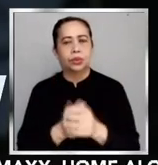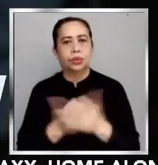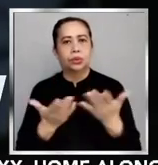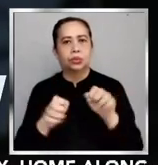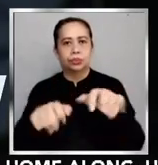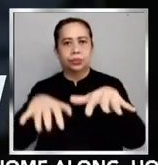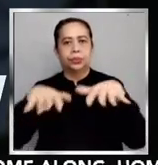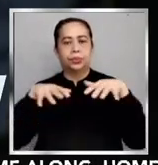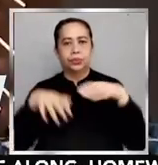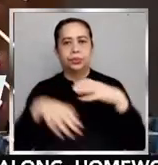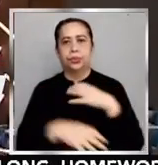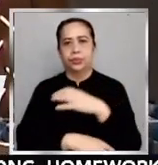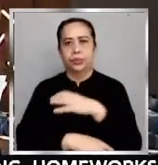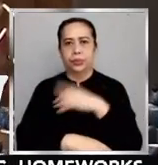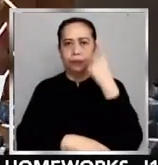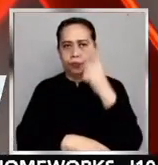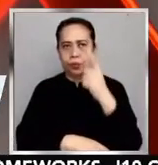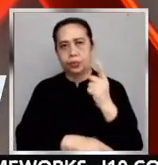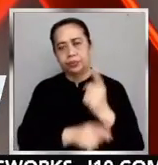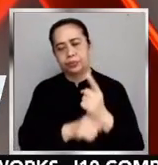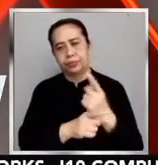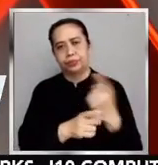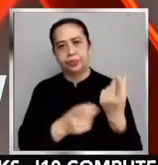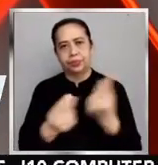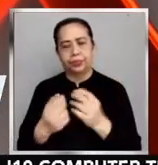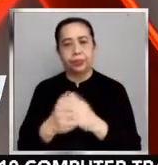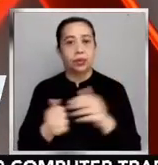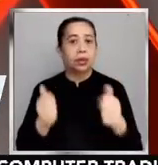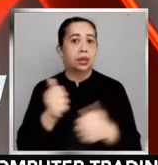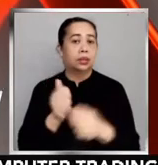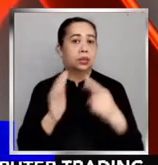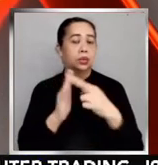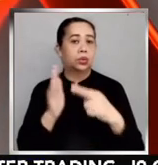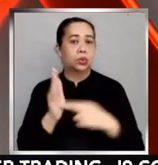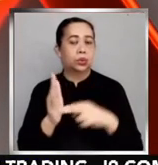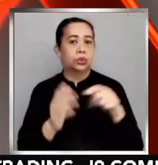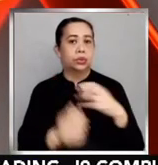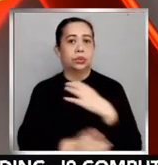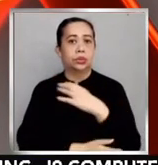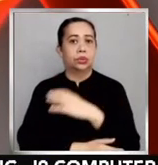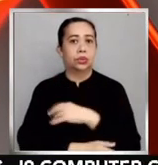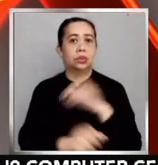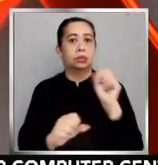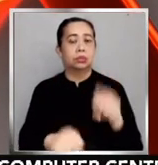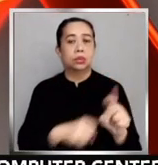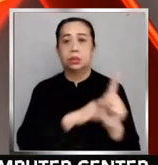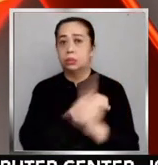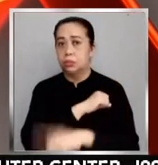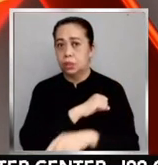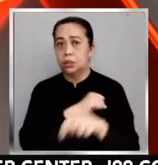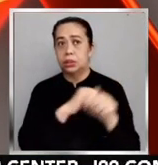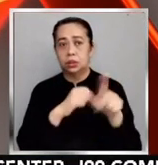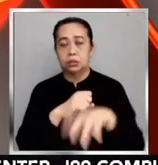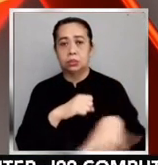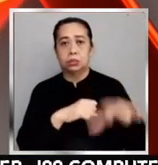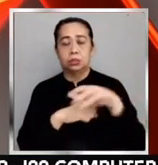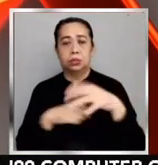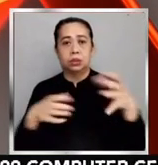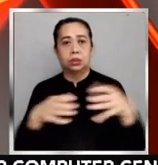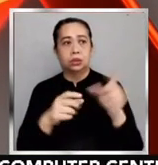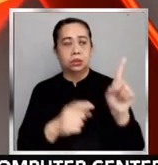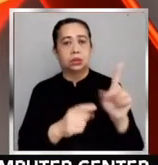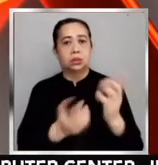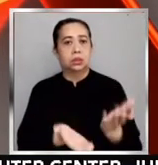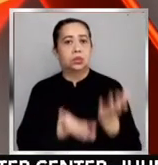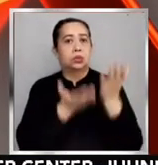for appropriate action. Sa ilalim ng rules ng Kamara, maaaring parusahan ng kapulungan ng isang miyembro nito sa rekomendasyon